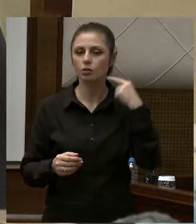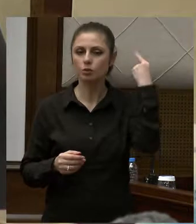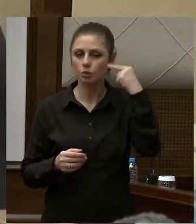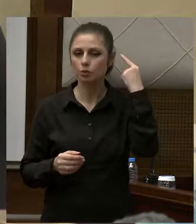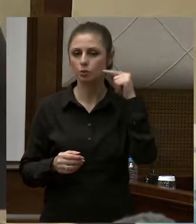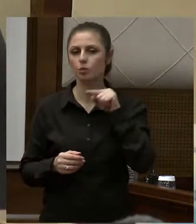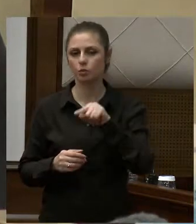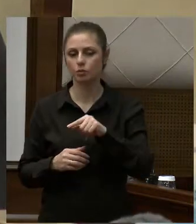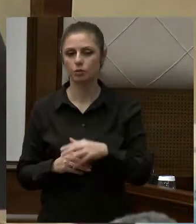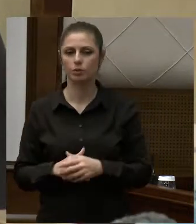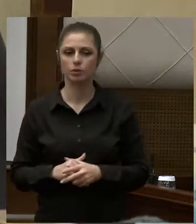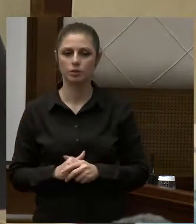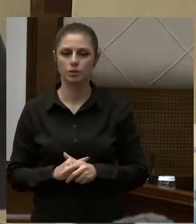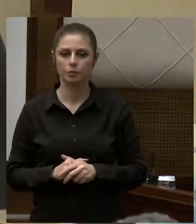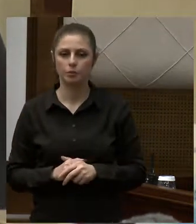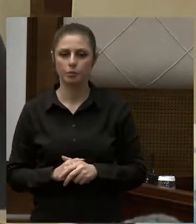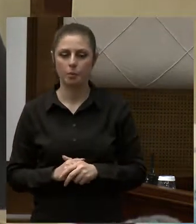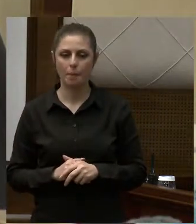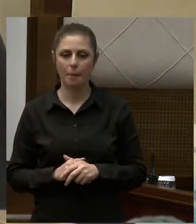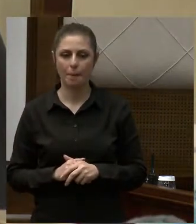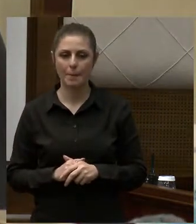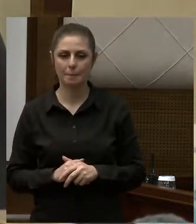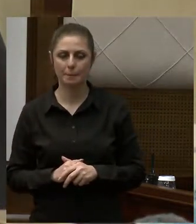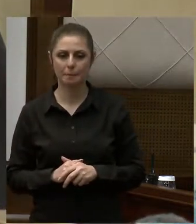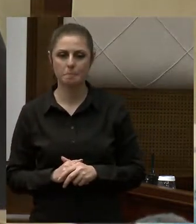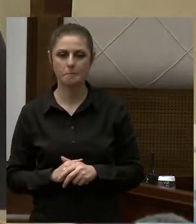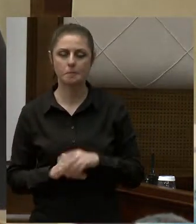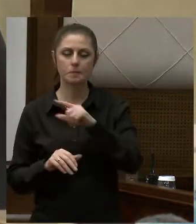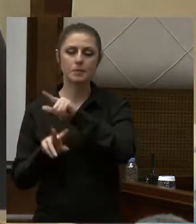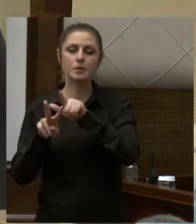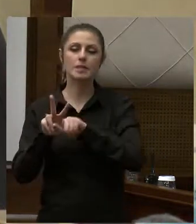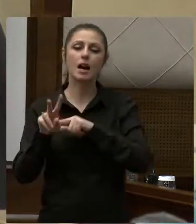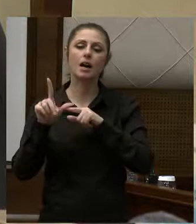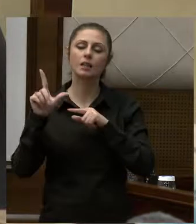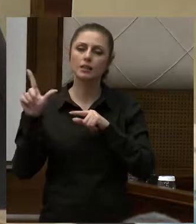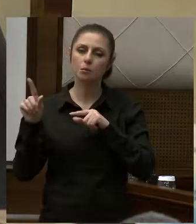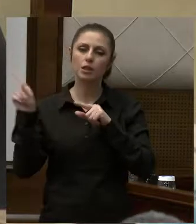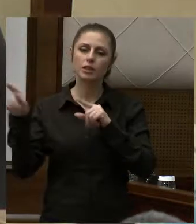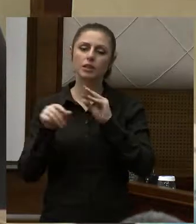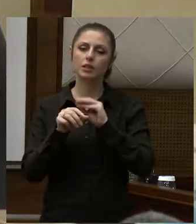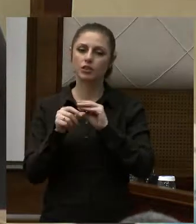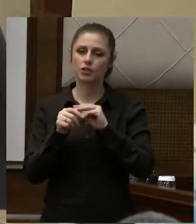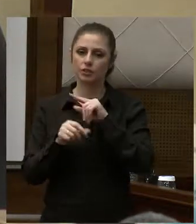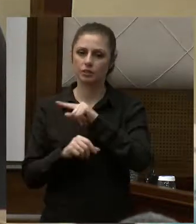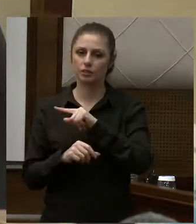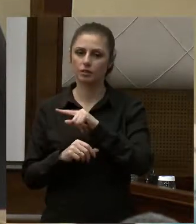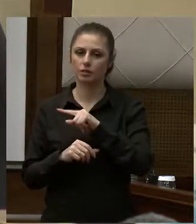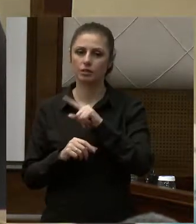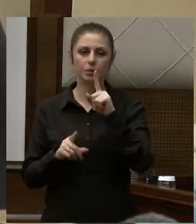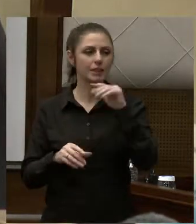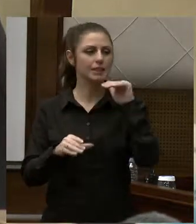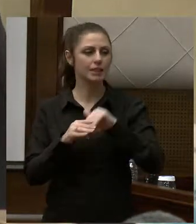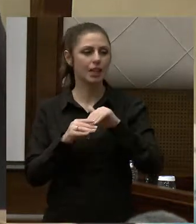düşünüyorum. %99 dediniz. Ben de aynı şeyi ifade etmek istiyorum. Yat Limanı ile ilgili de yine Coşkun Bey'in ifade ettiği bir siyasi